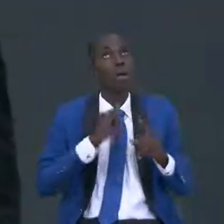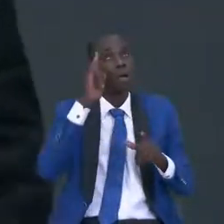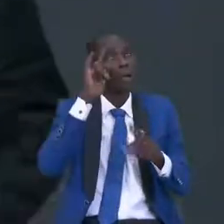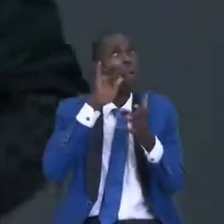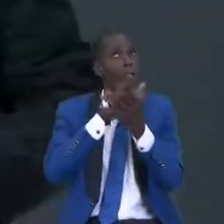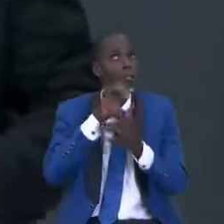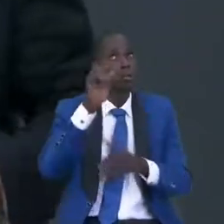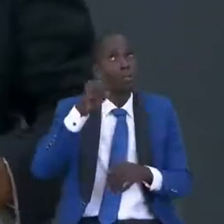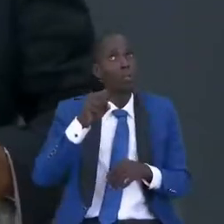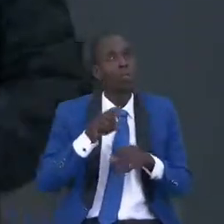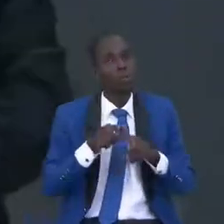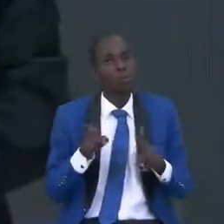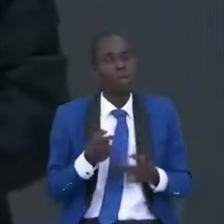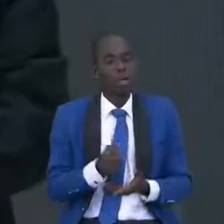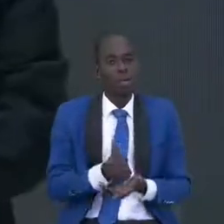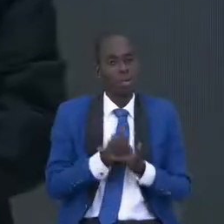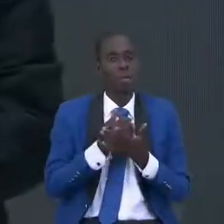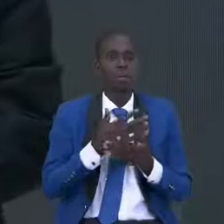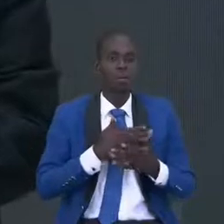mon incrédulité.